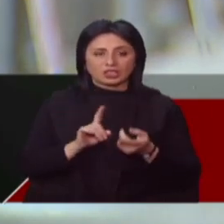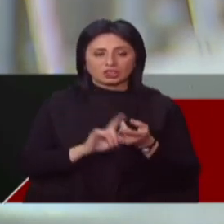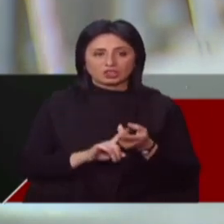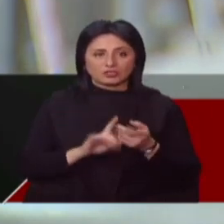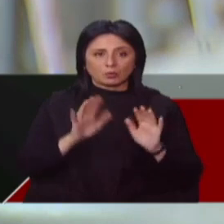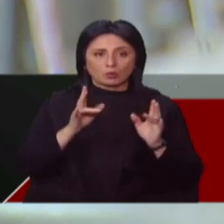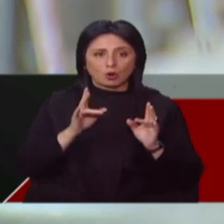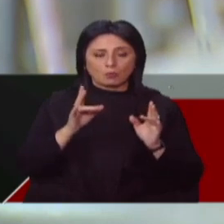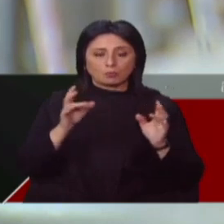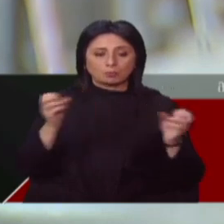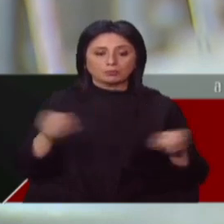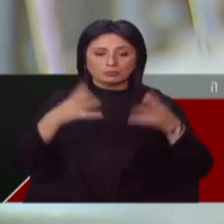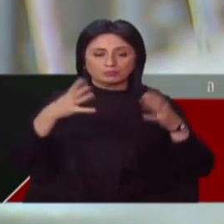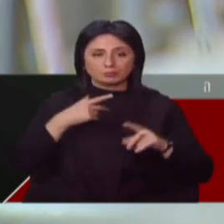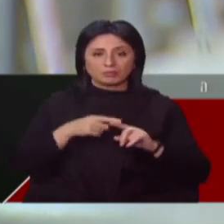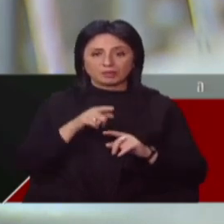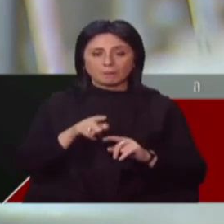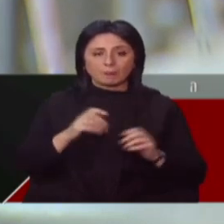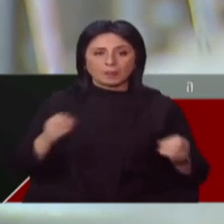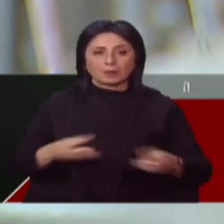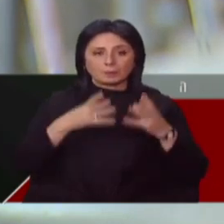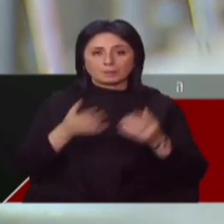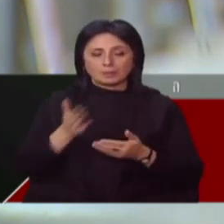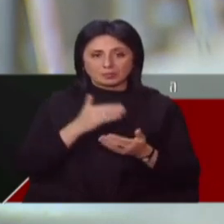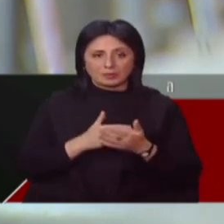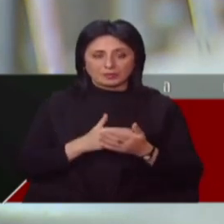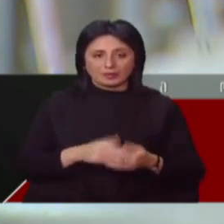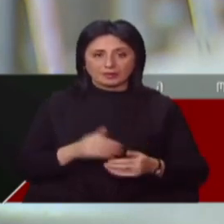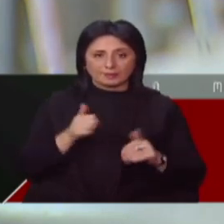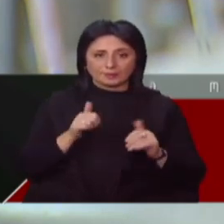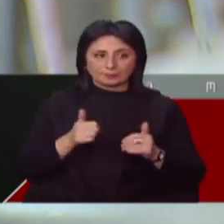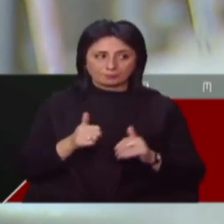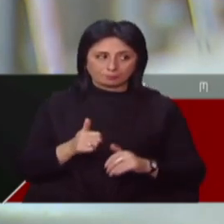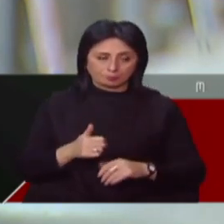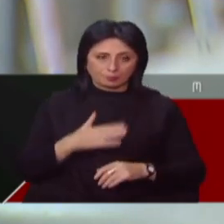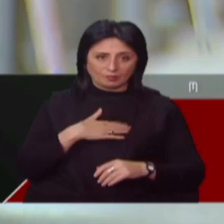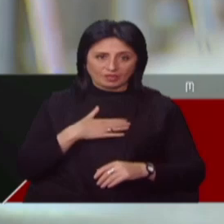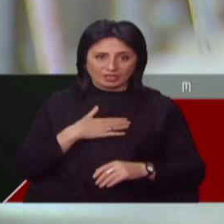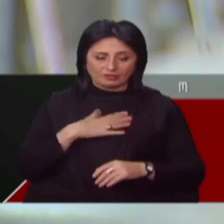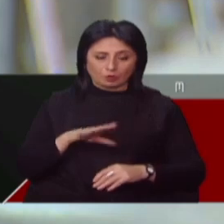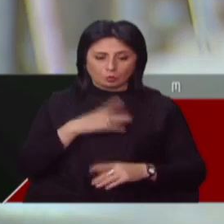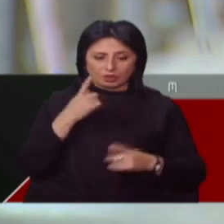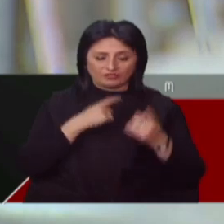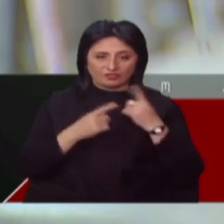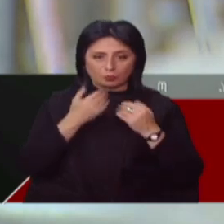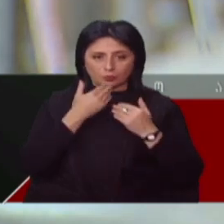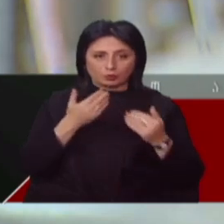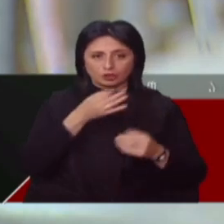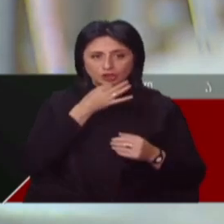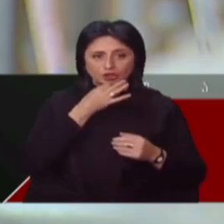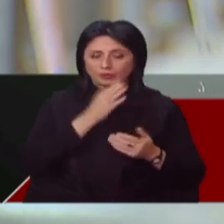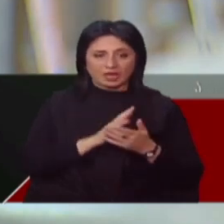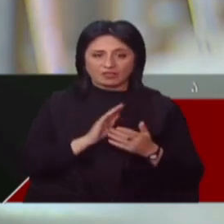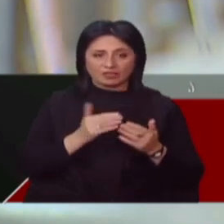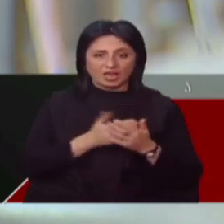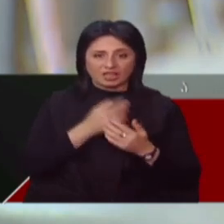შეეხება მომხდარ დაპირისპირებას, ამ დაპირისპირების შედეგად, როგორც ჩვენ გვქონდა ინფორმაცია ბოლოს, ჯერჯერობით არ